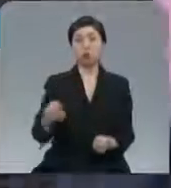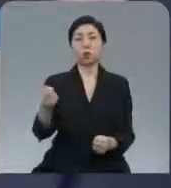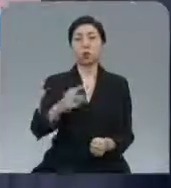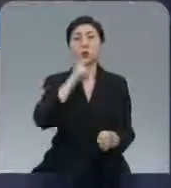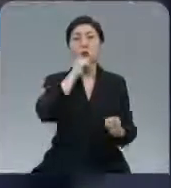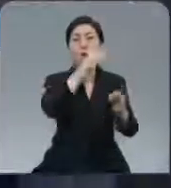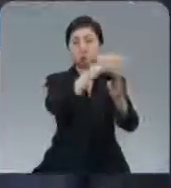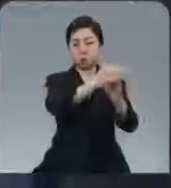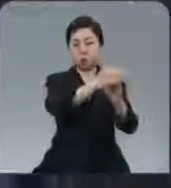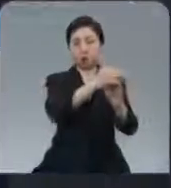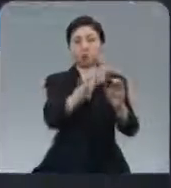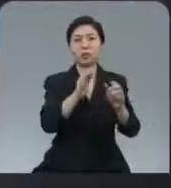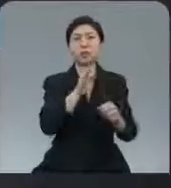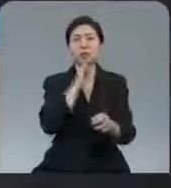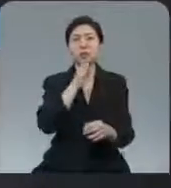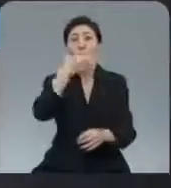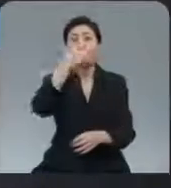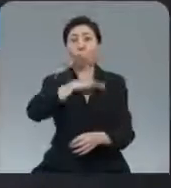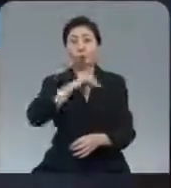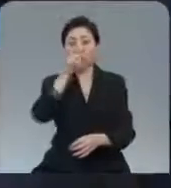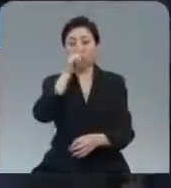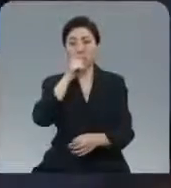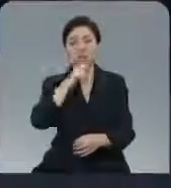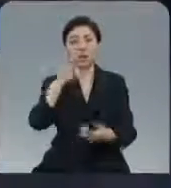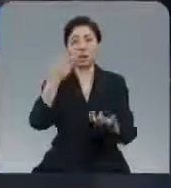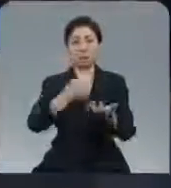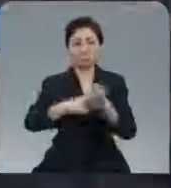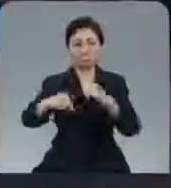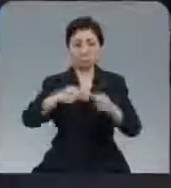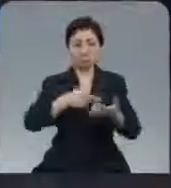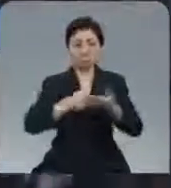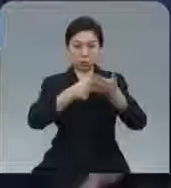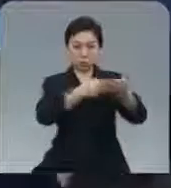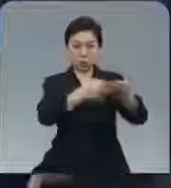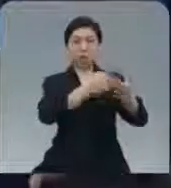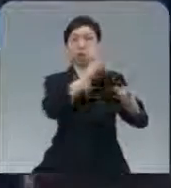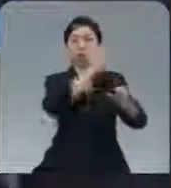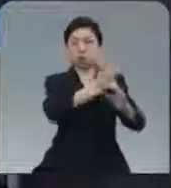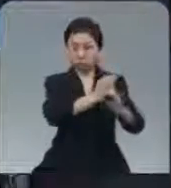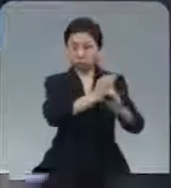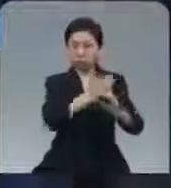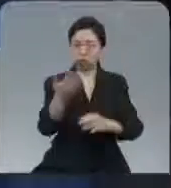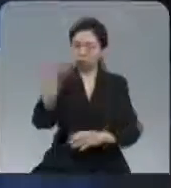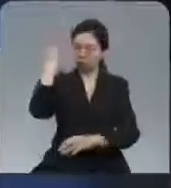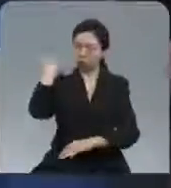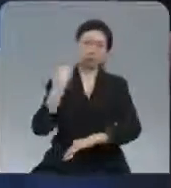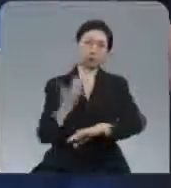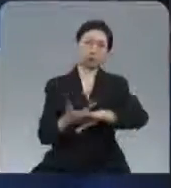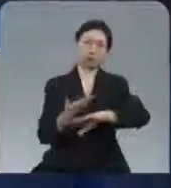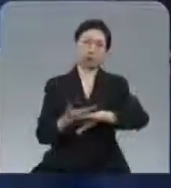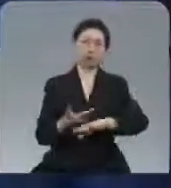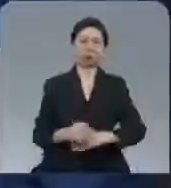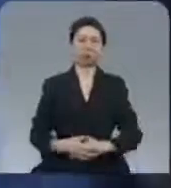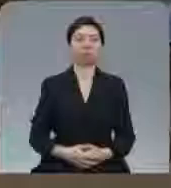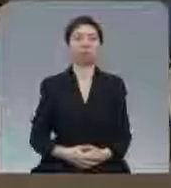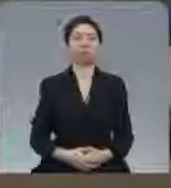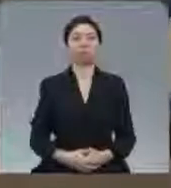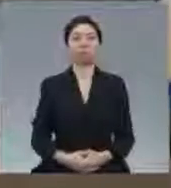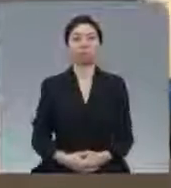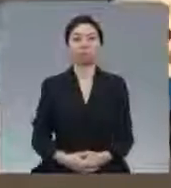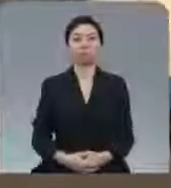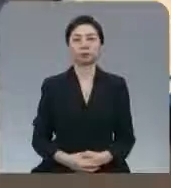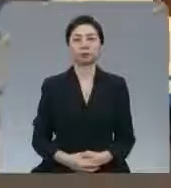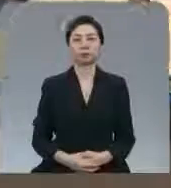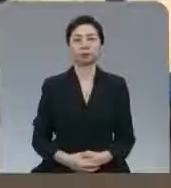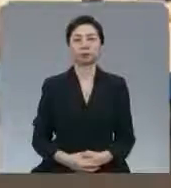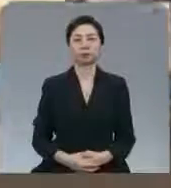hai nước hàng Mỹ vẫn đang tiếp tục thảo luận về chuyến thăm Hàn Quốc của các quan chức cấp cao trong bộ Ngoại giao Mỹ vào tháng tới giáo sư I